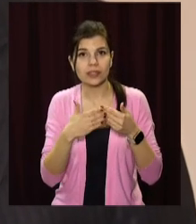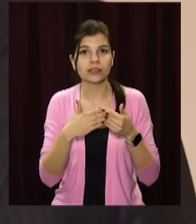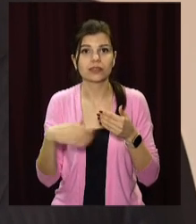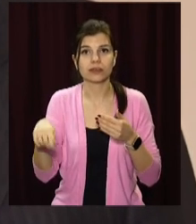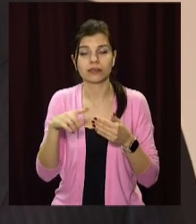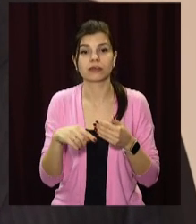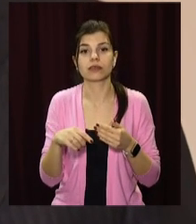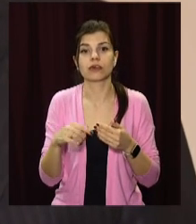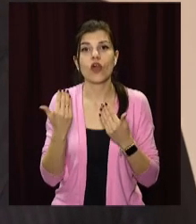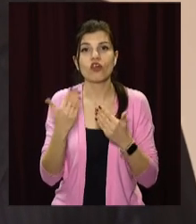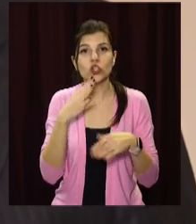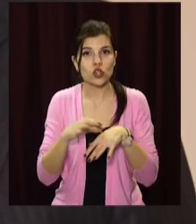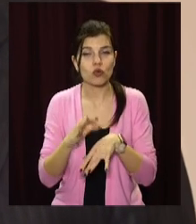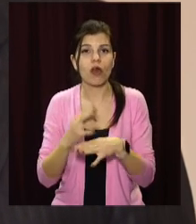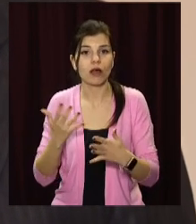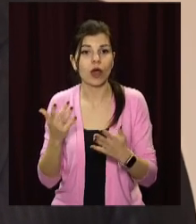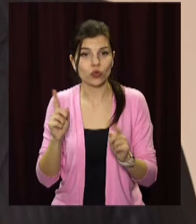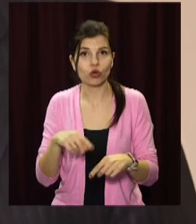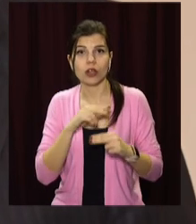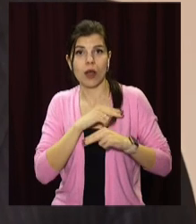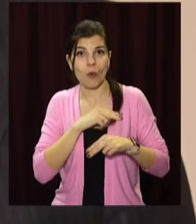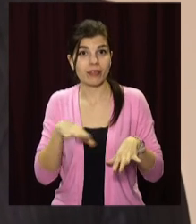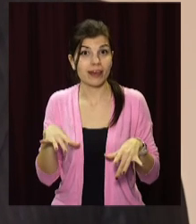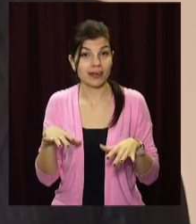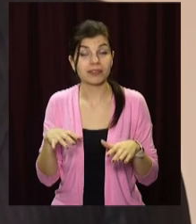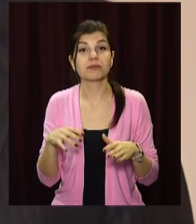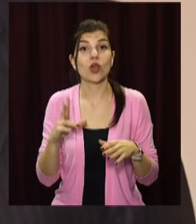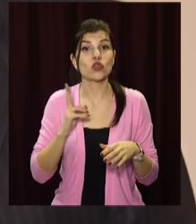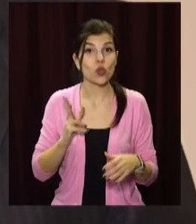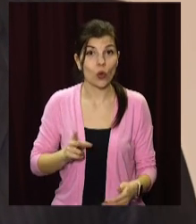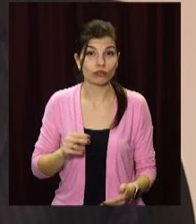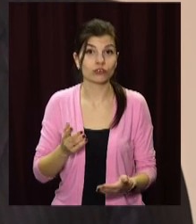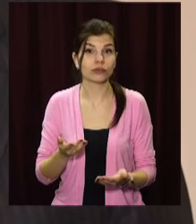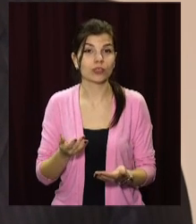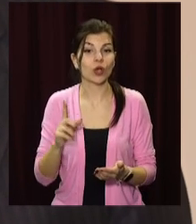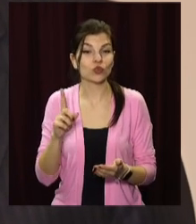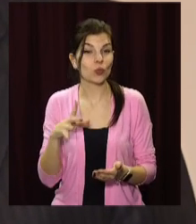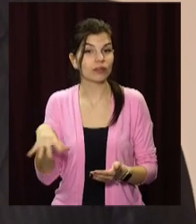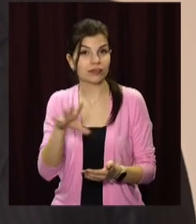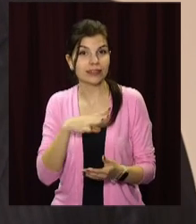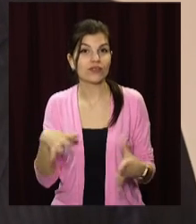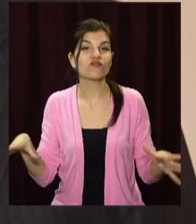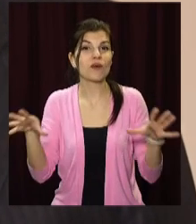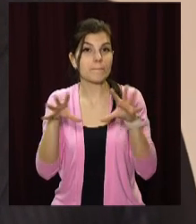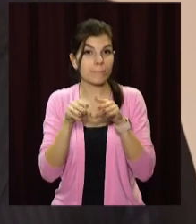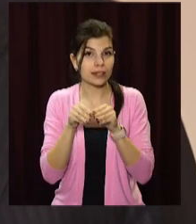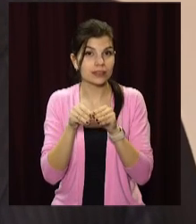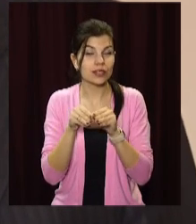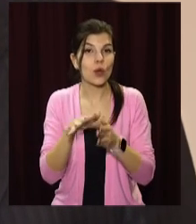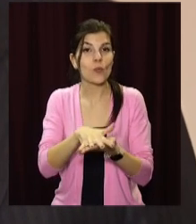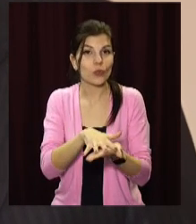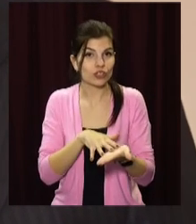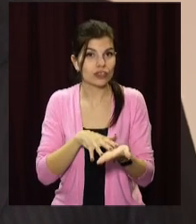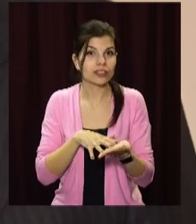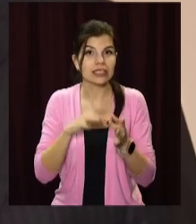підтримати його жінку, яка теж працює тренером, дочь, і щоб всі ми вместе